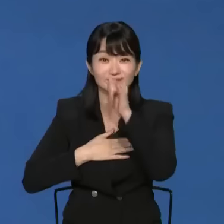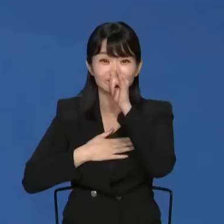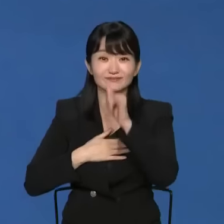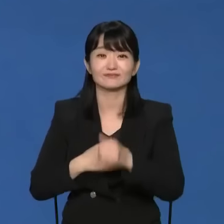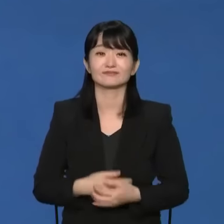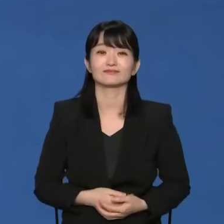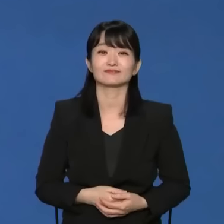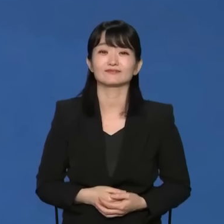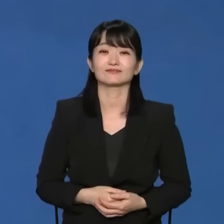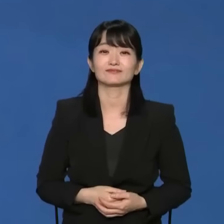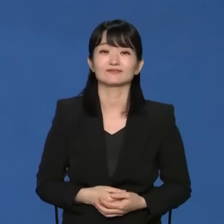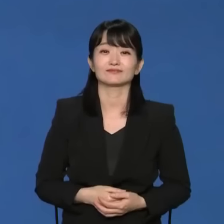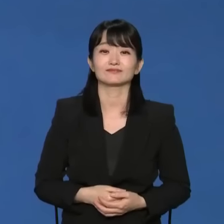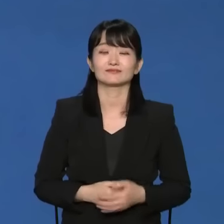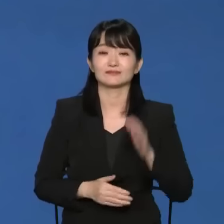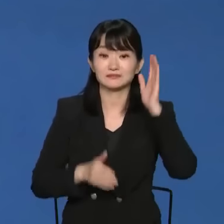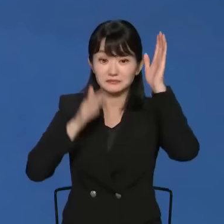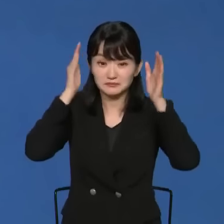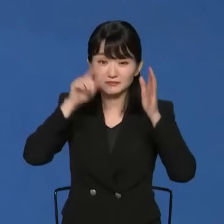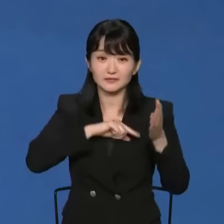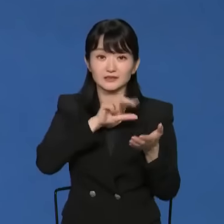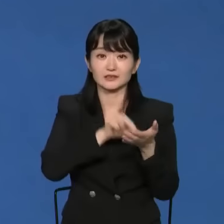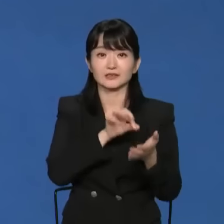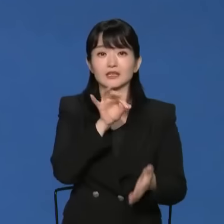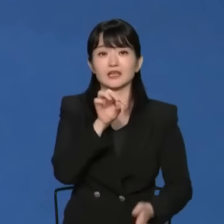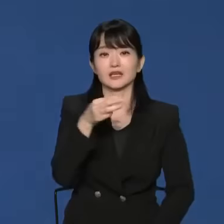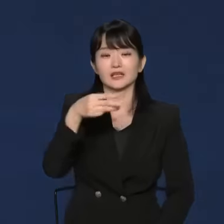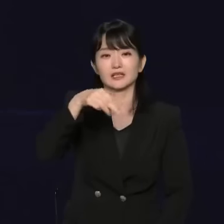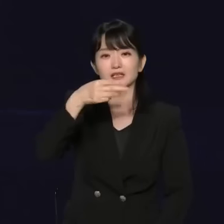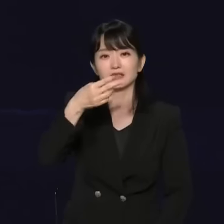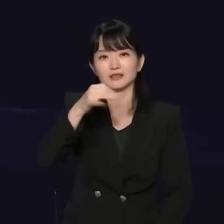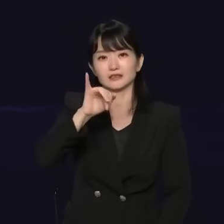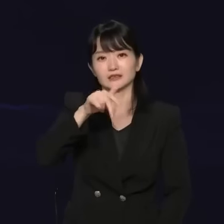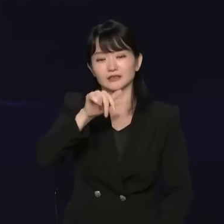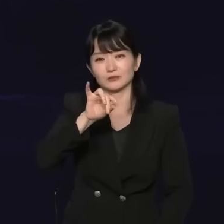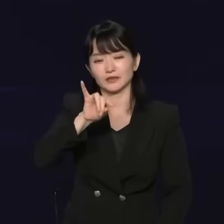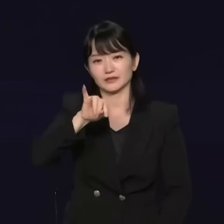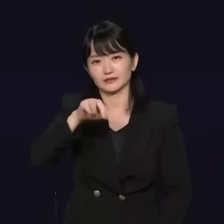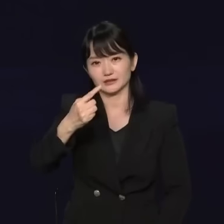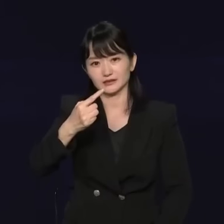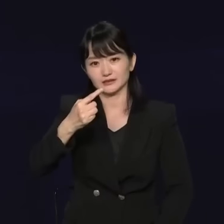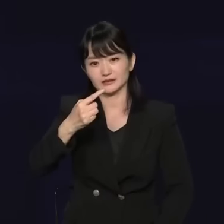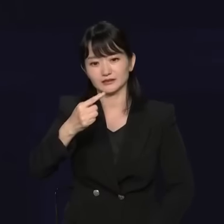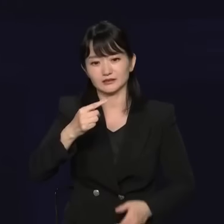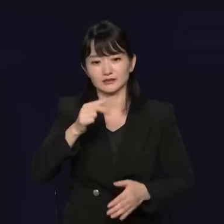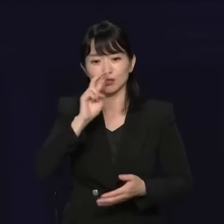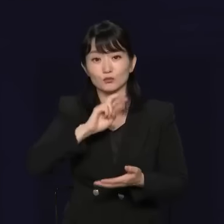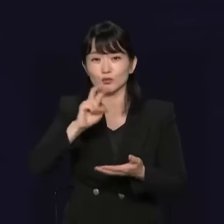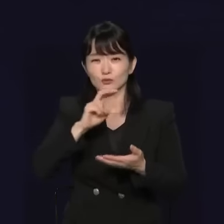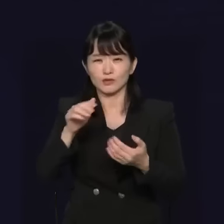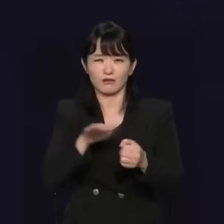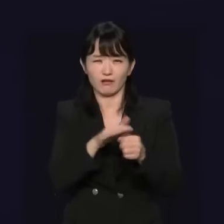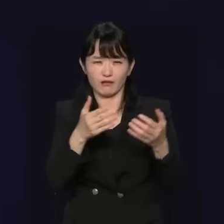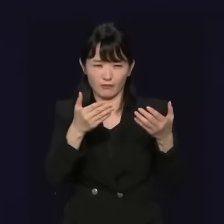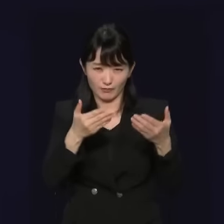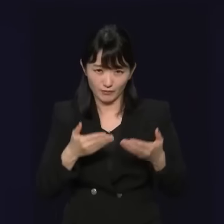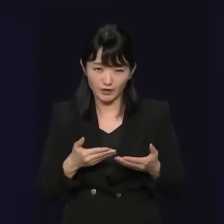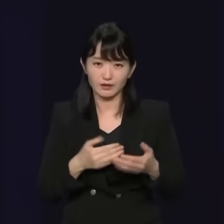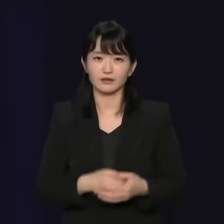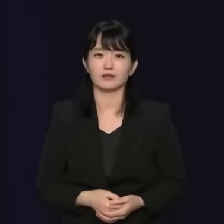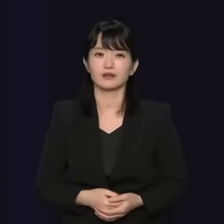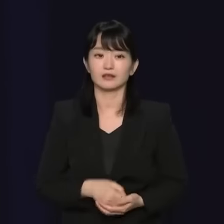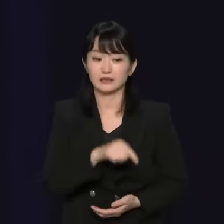네, 제가 뮤지컬 엘리자벳이라는 작품을 네. 너무 큰 사랑을 받았고 꼭 영상화를